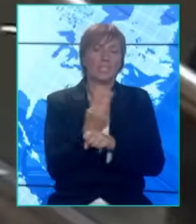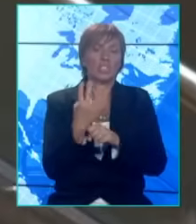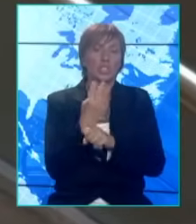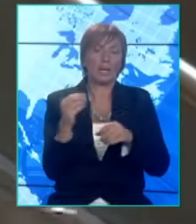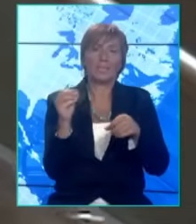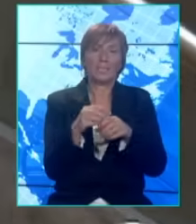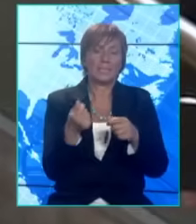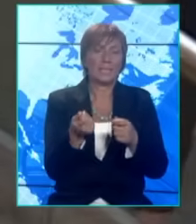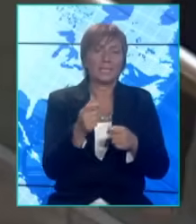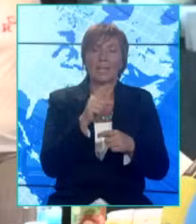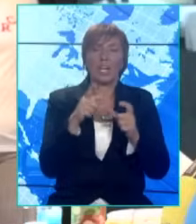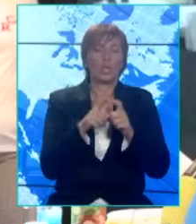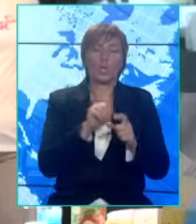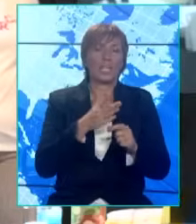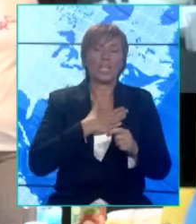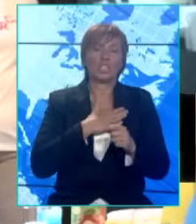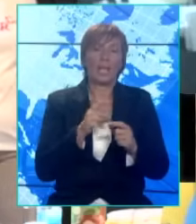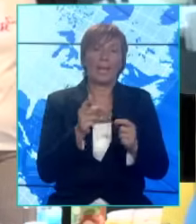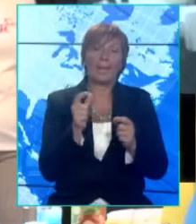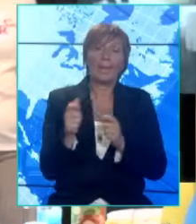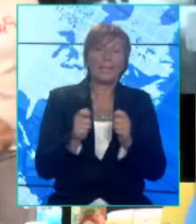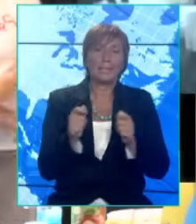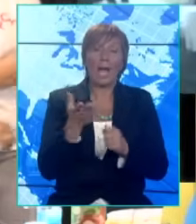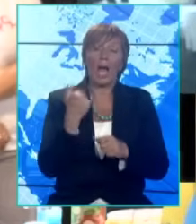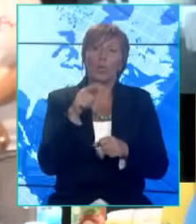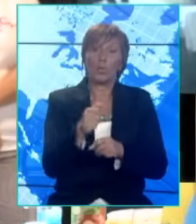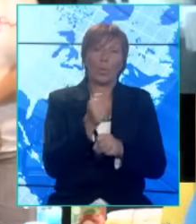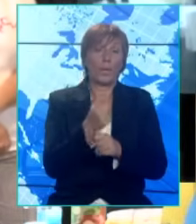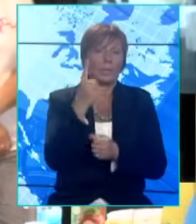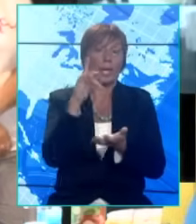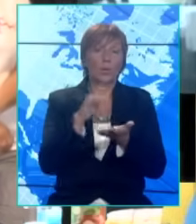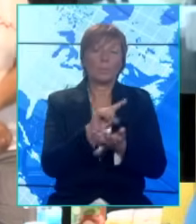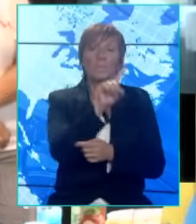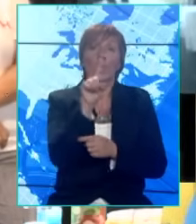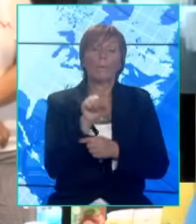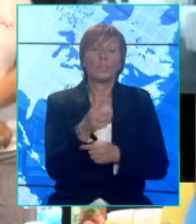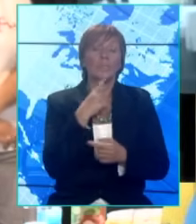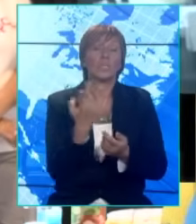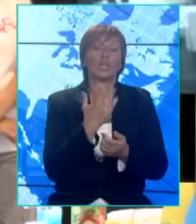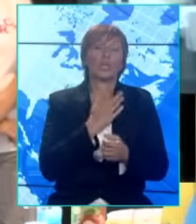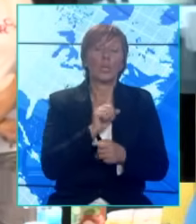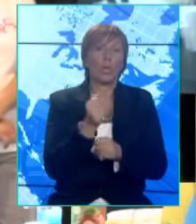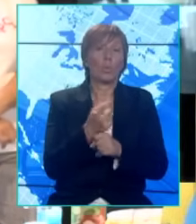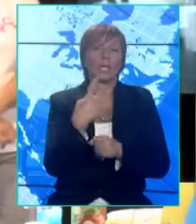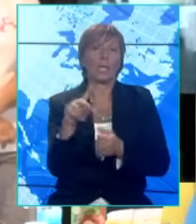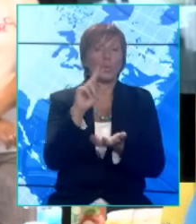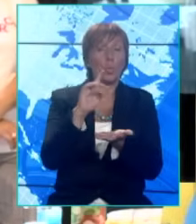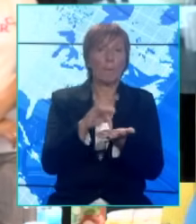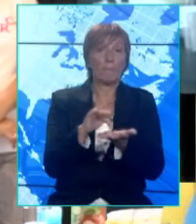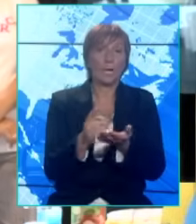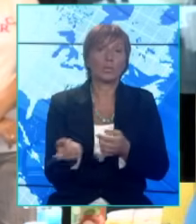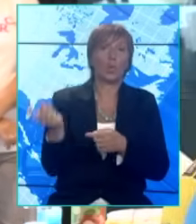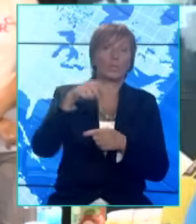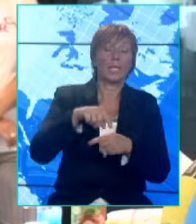Dodik ne želi riskirati. Ako to uradite na jednom mjestu, onda se postavlja pitanje zašto nećete i na drugom mjestu, ali tako? Pa bi se došlo u